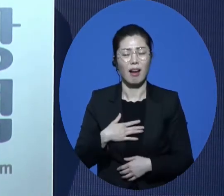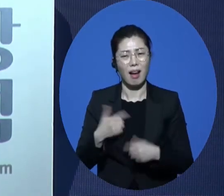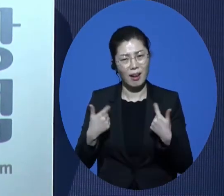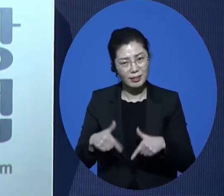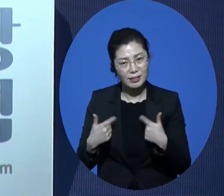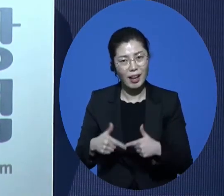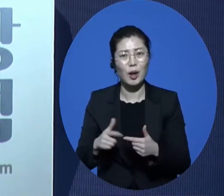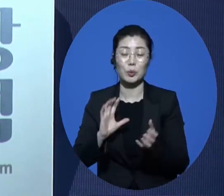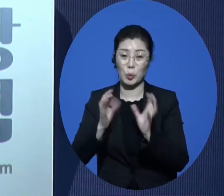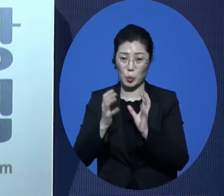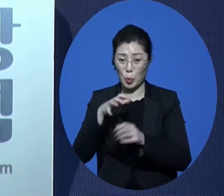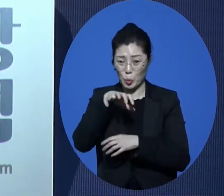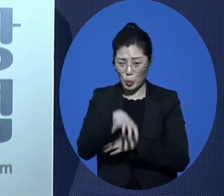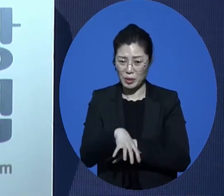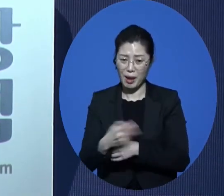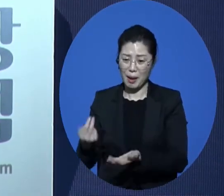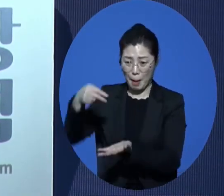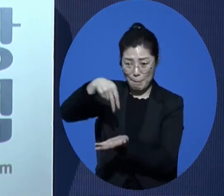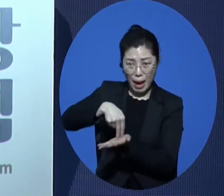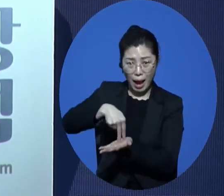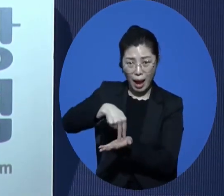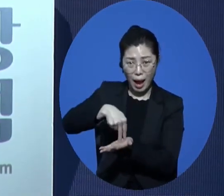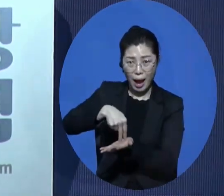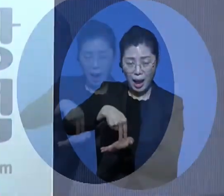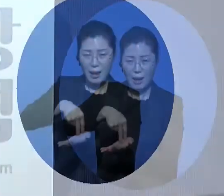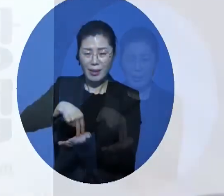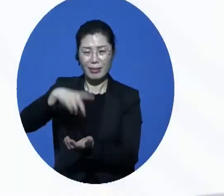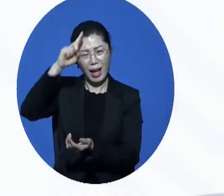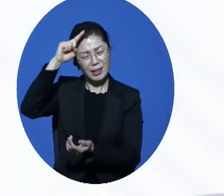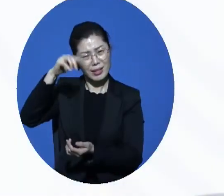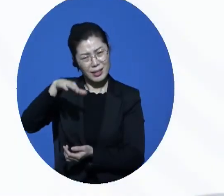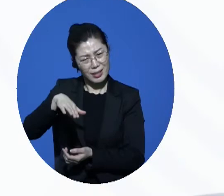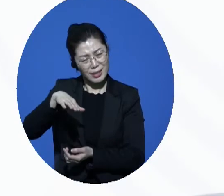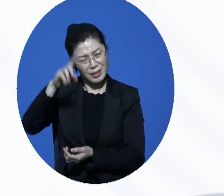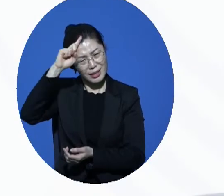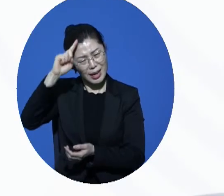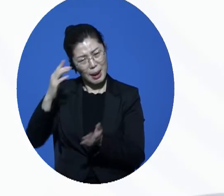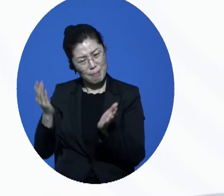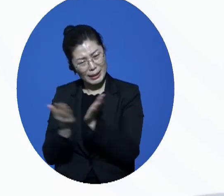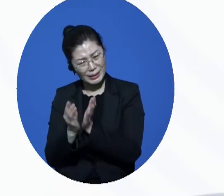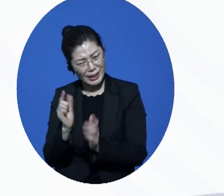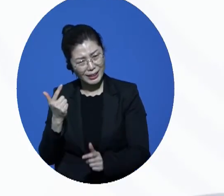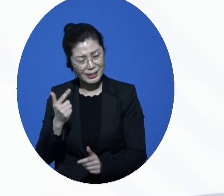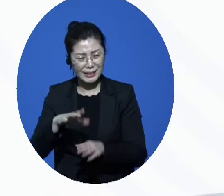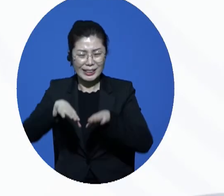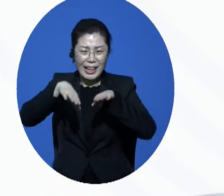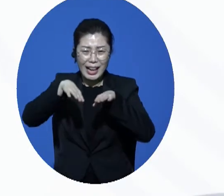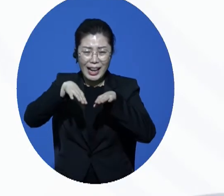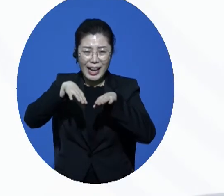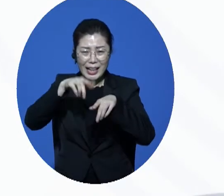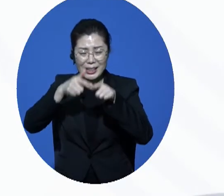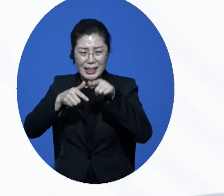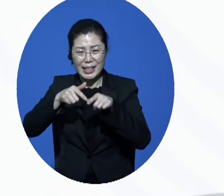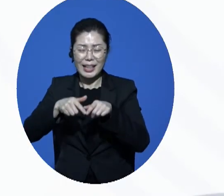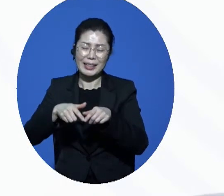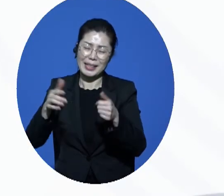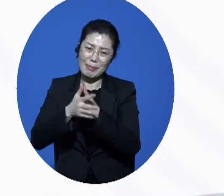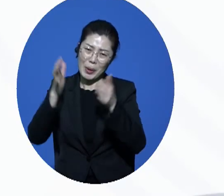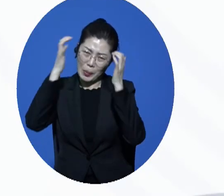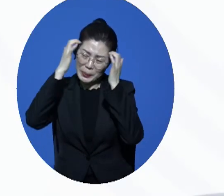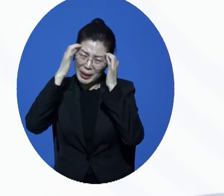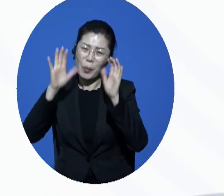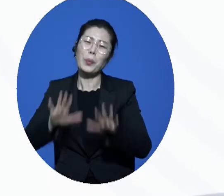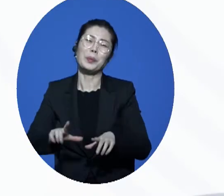매번 이런 토론 자리에 설 때마다 제 키에 잘 맞지 않는 단상 때문에 매번 고생을 하는데